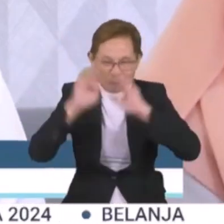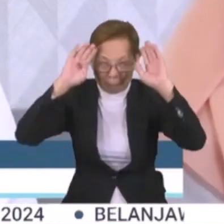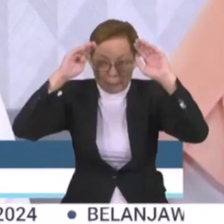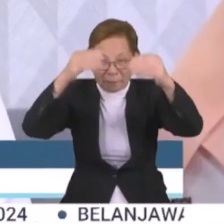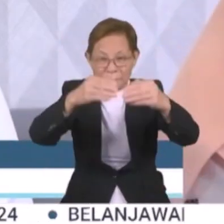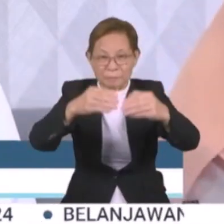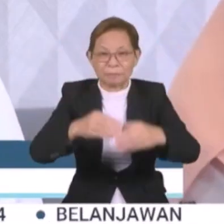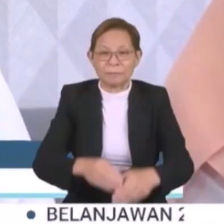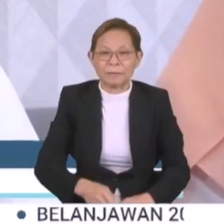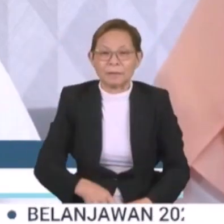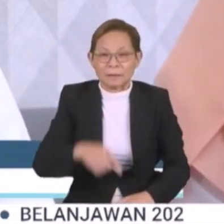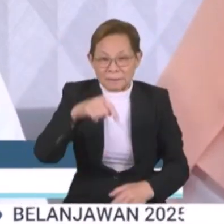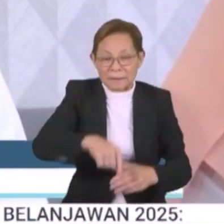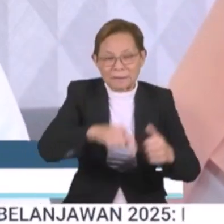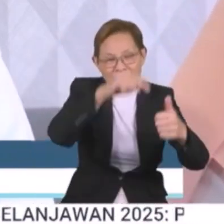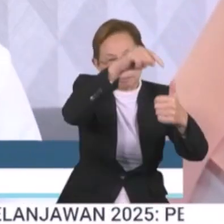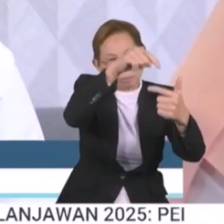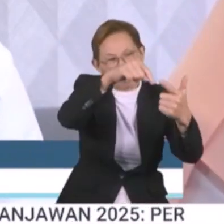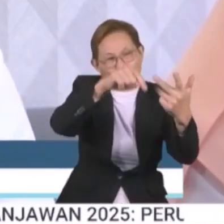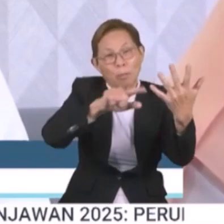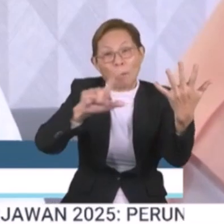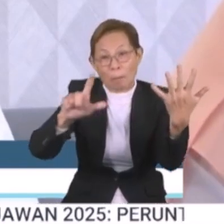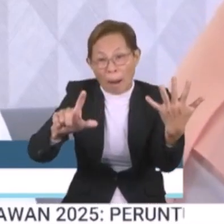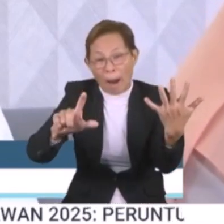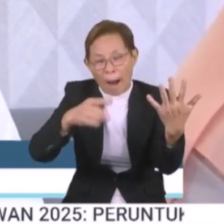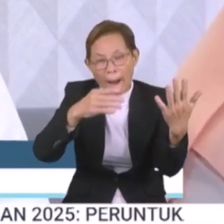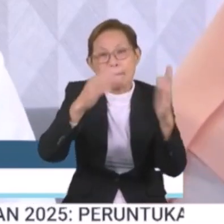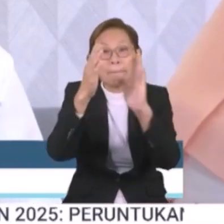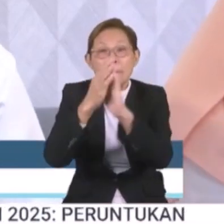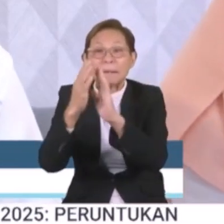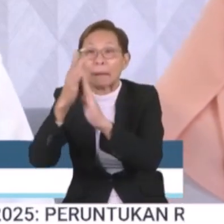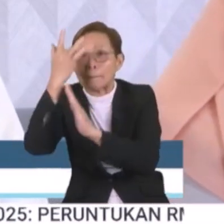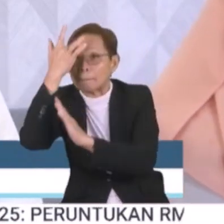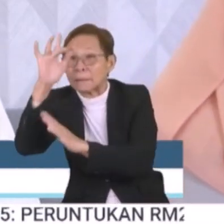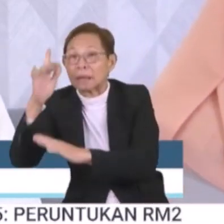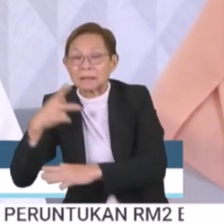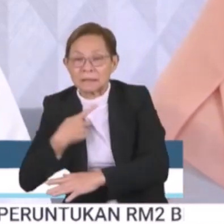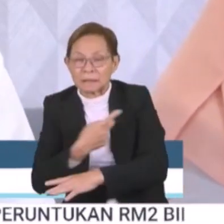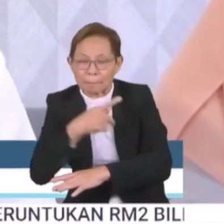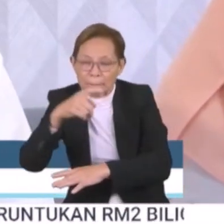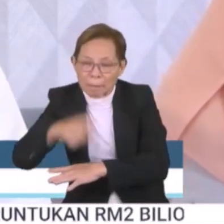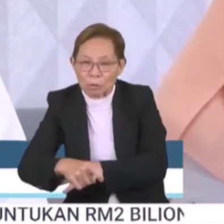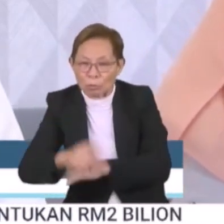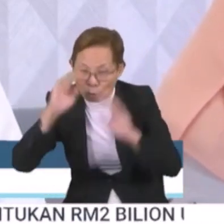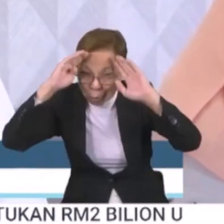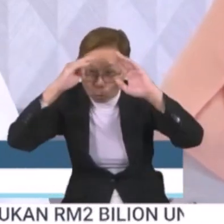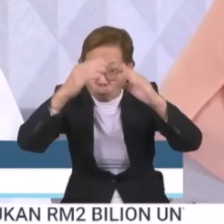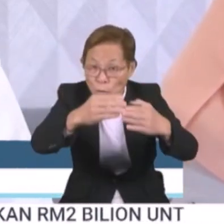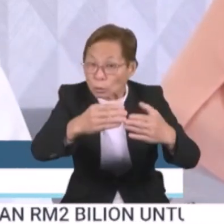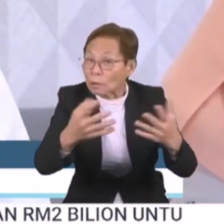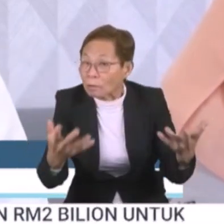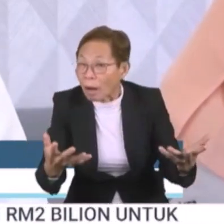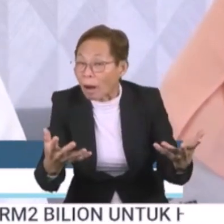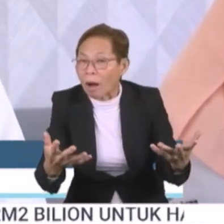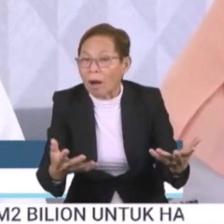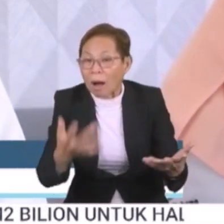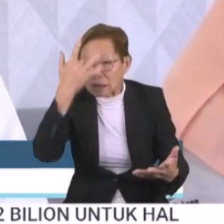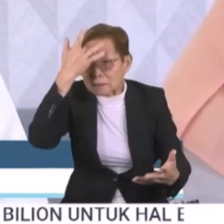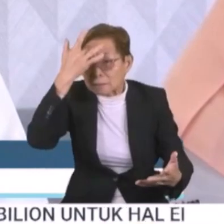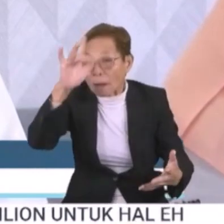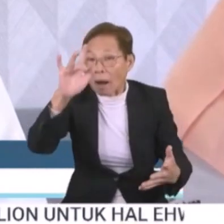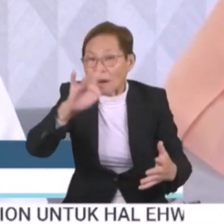Dan ini ada antara komponen-komponen bandar pintar ni yang kita perlu tekankan adalah antaranya